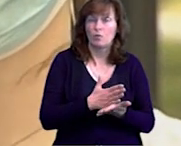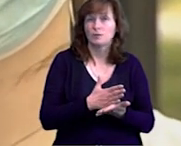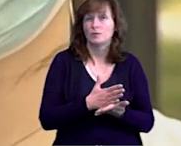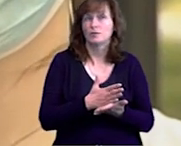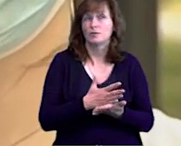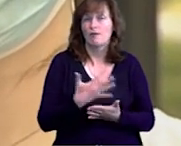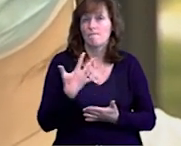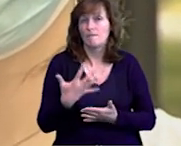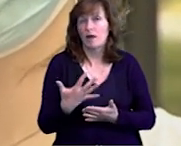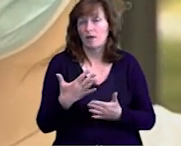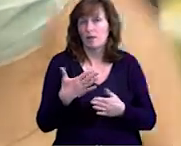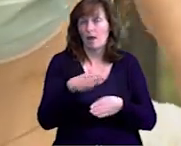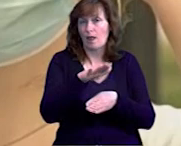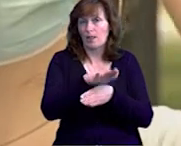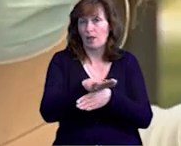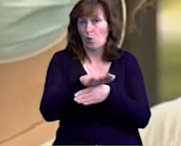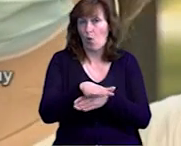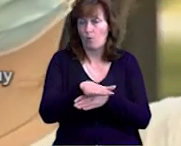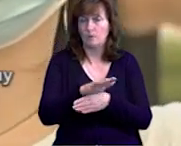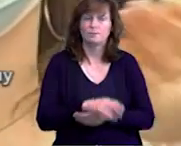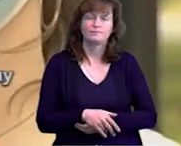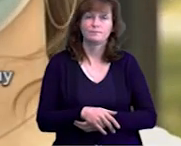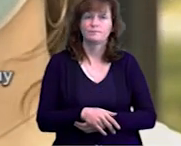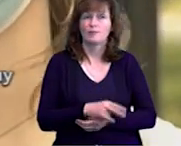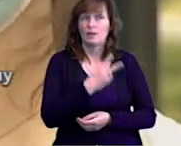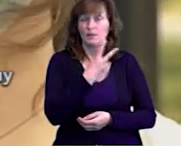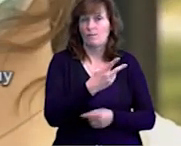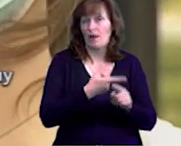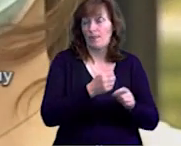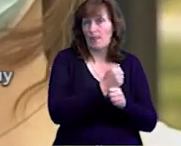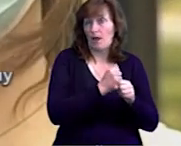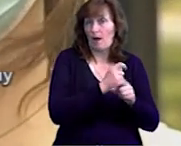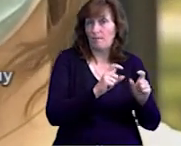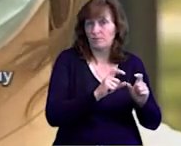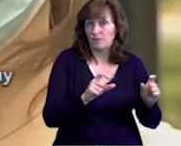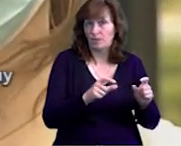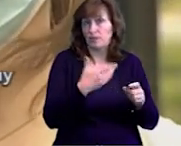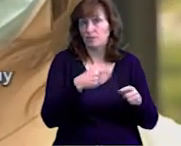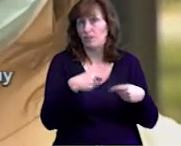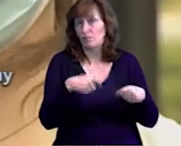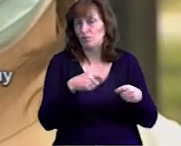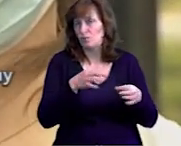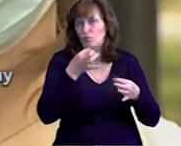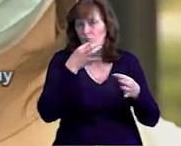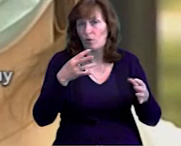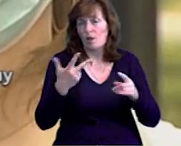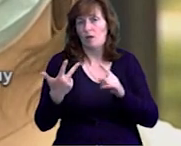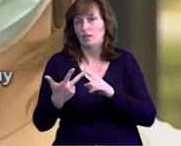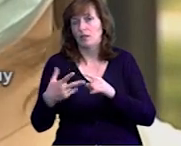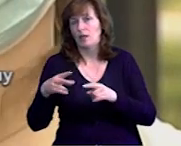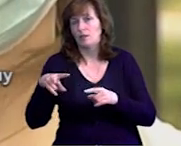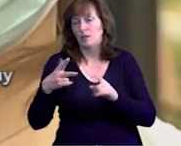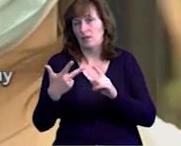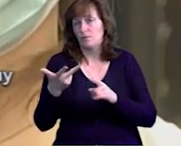все 5 ларьків. Два із них – це аптеки, які продають що угодно, і три з них –